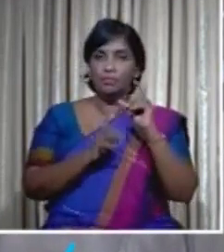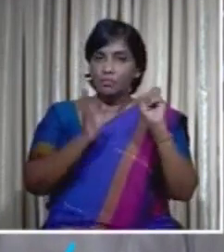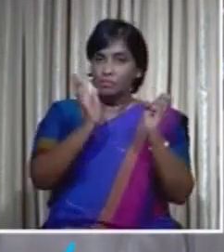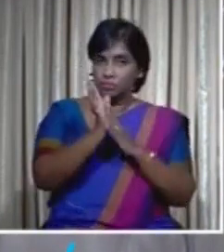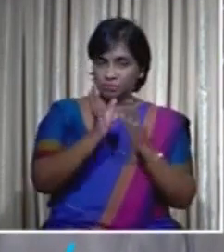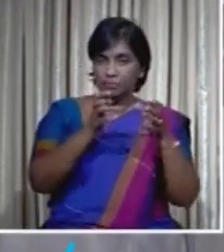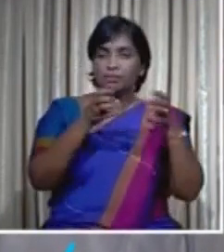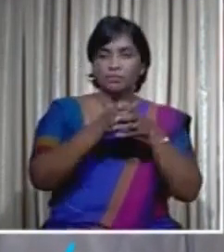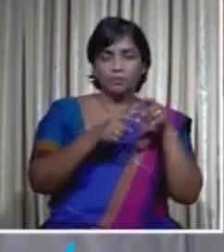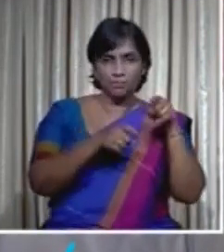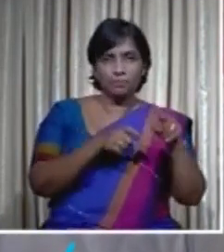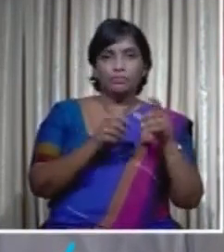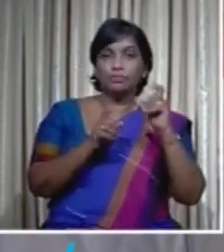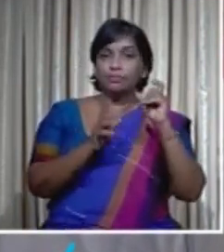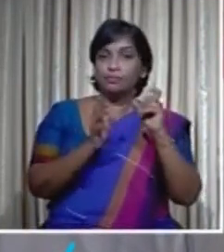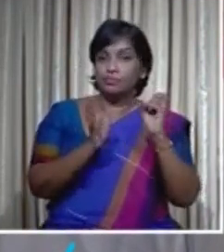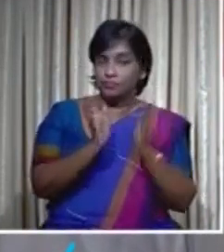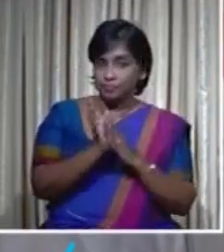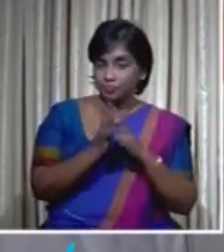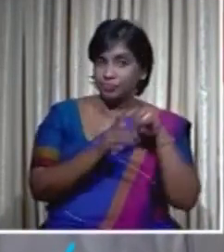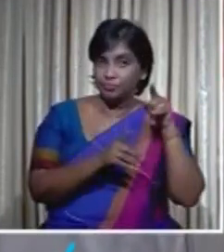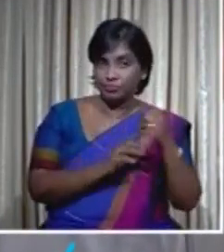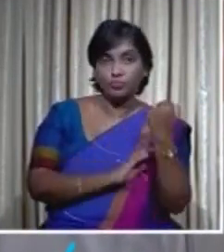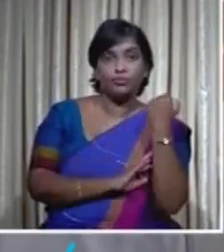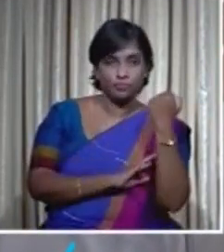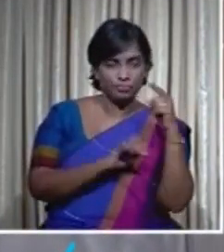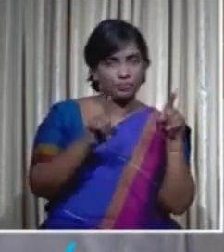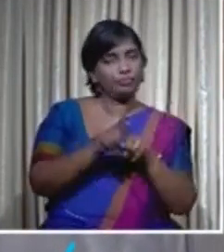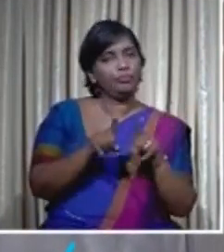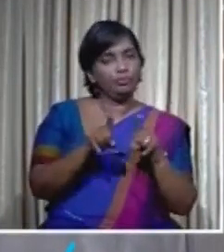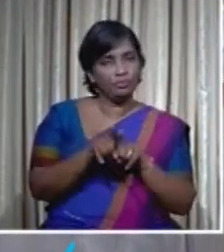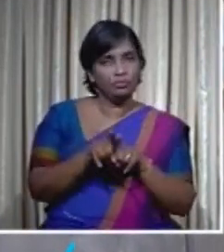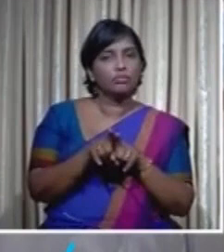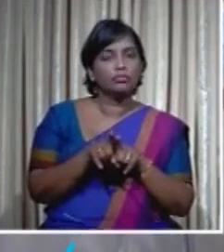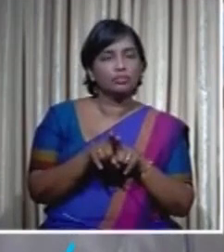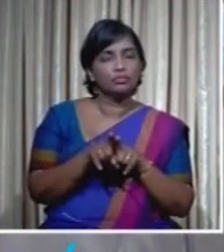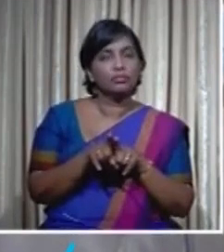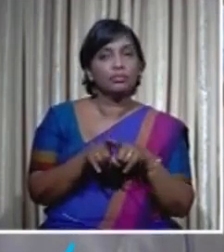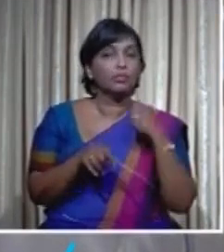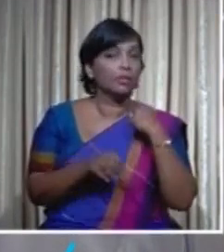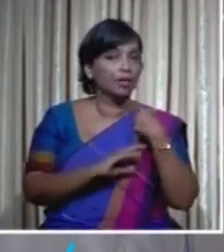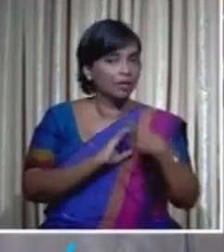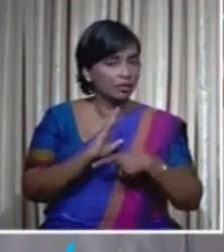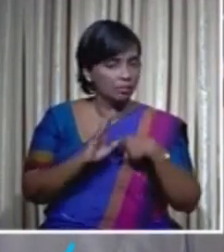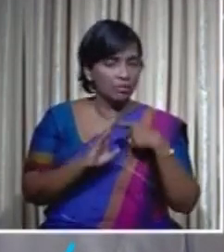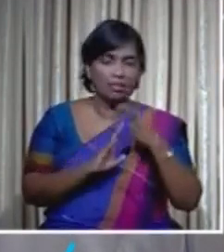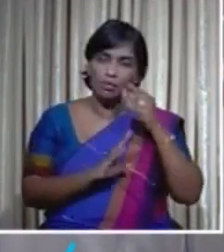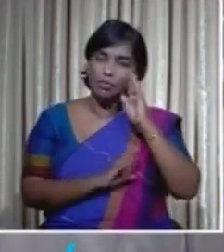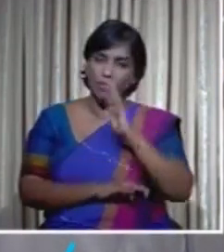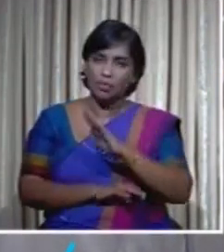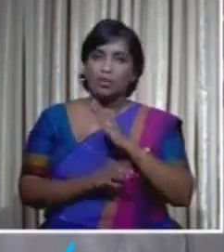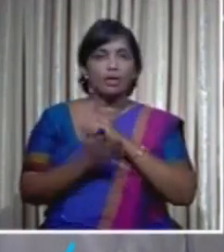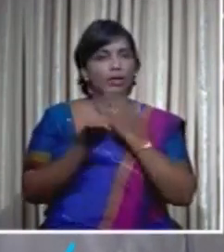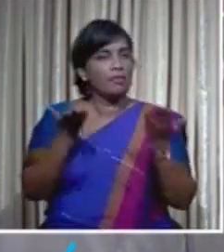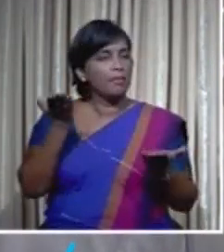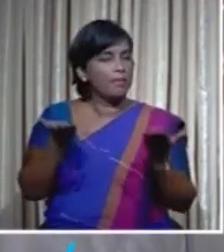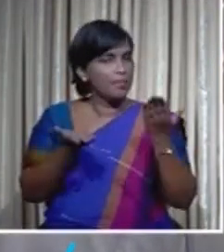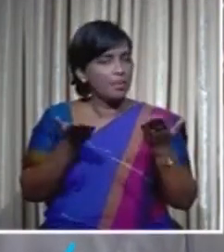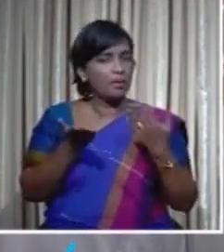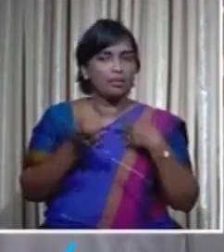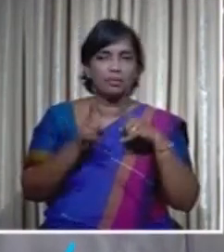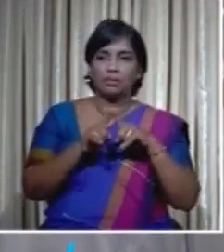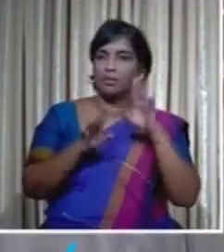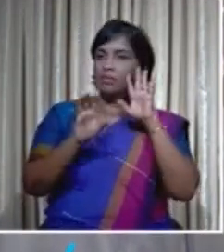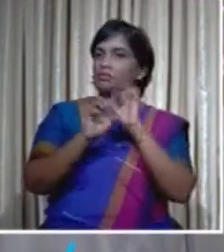அதிகாரங்களுக்கு கூடாக இந்த நாட்டிலே அமைதியான முறையில் ஒரு நியாயத்தையும் ஒரு செய்தியையும் நாங்கள் சொல்ல விரும்புகிறோம். இந்த மண்ணிலே நியாயம்